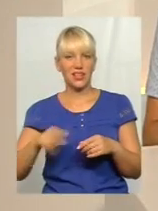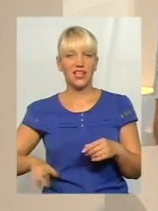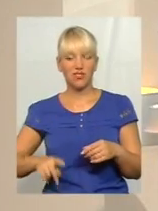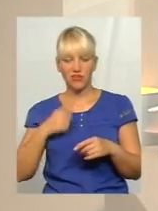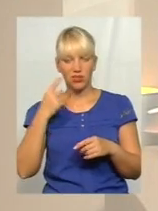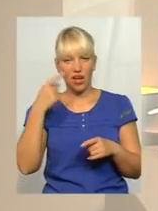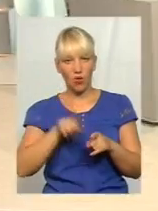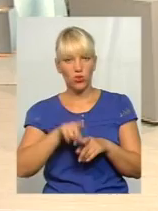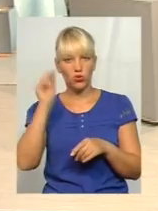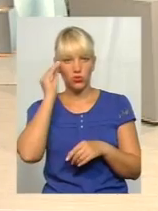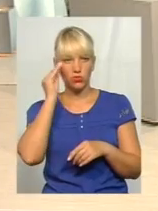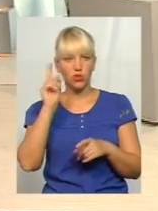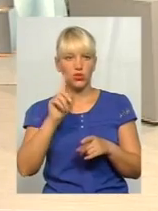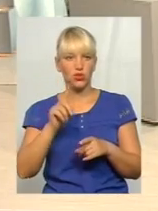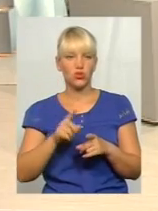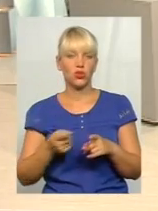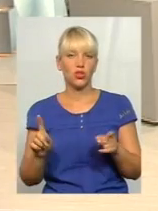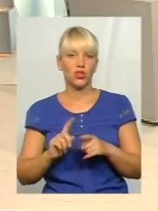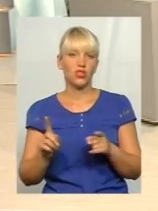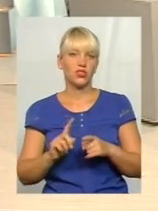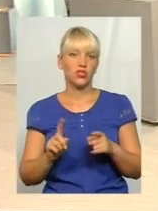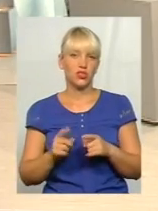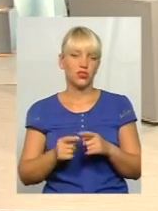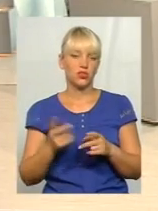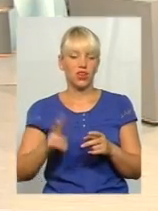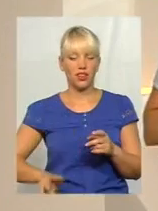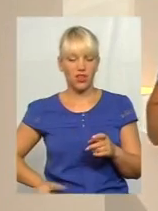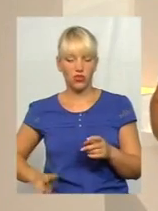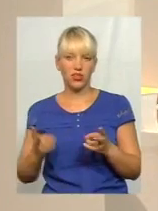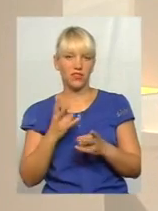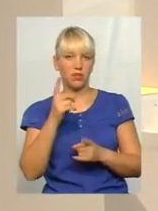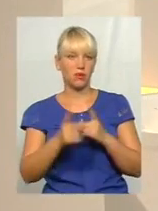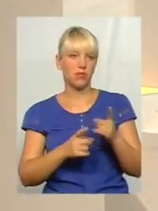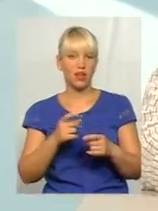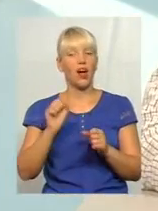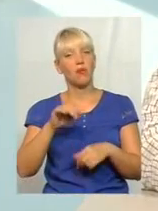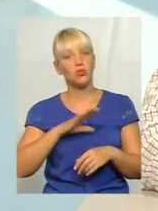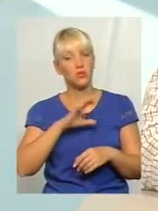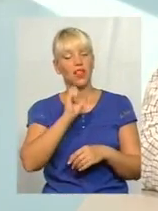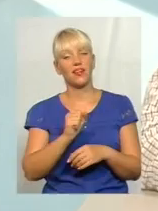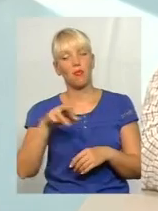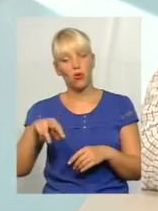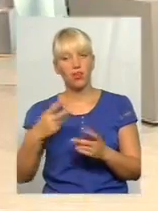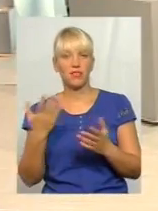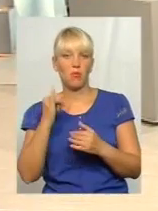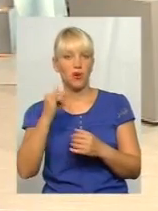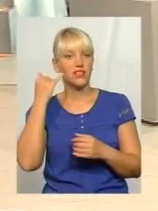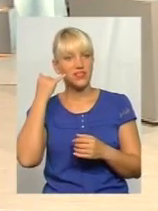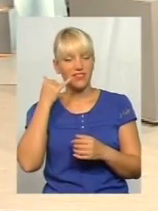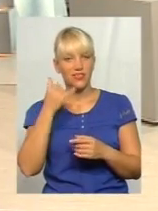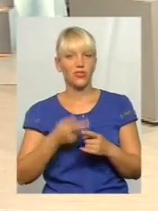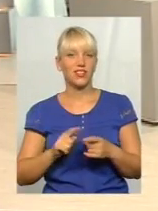міняти так якщо і правильно можливо і Андрія миколаєвачи просточе поганий зв'язок так так ні ну яко Я маю на увазі якого Андрія